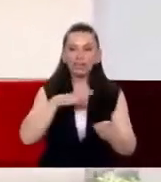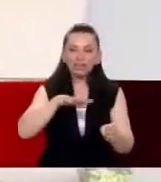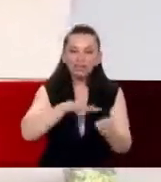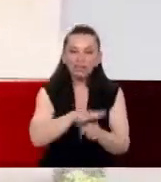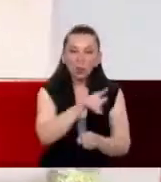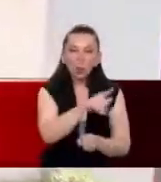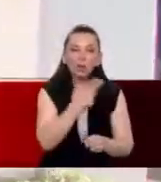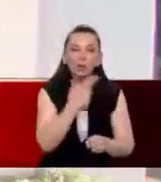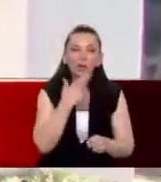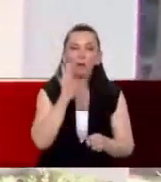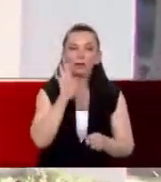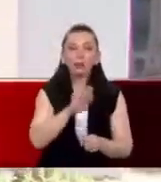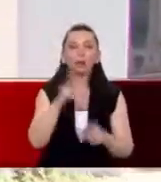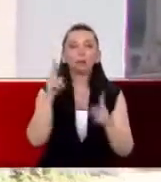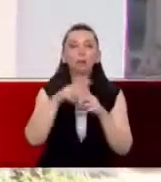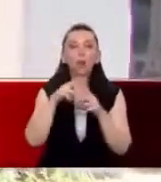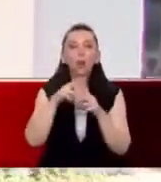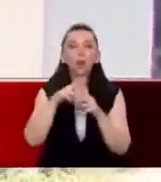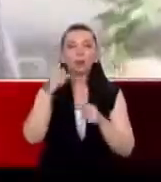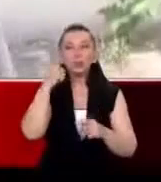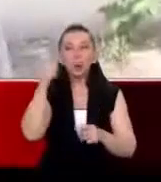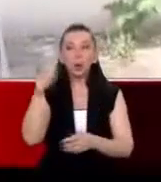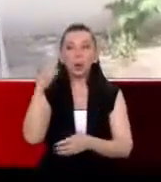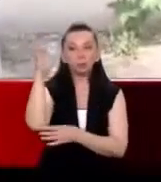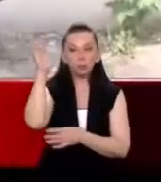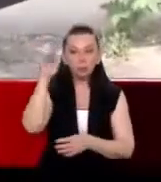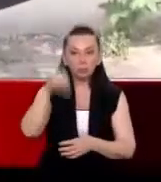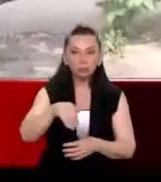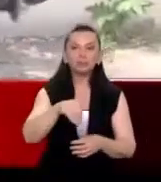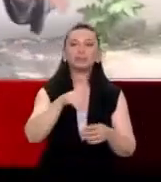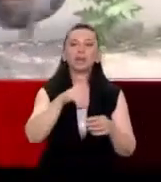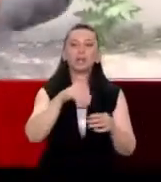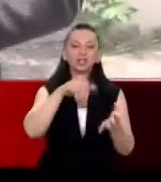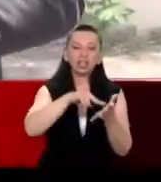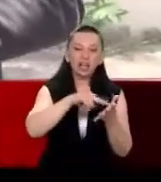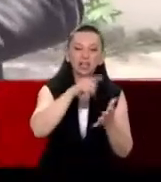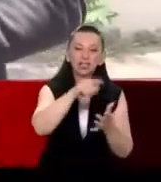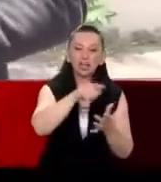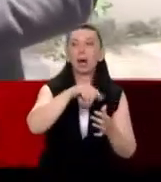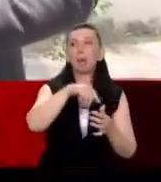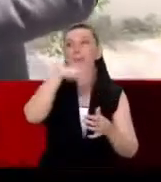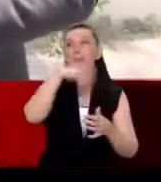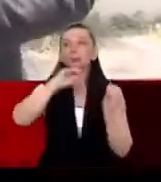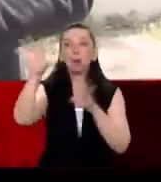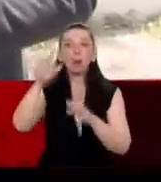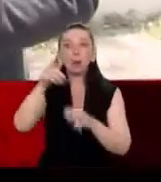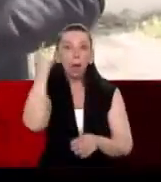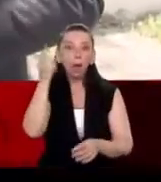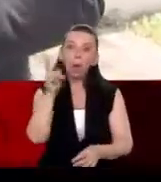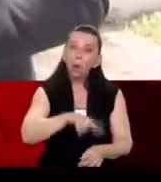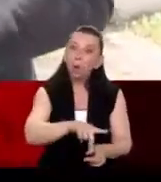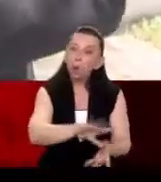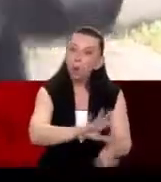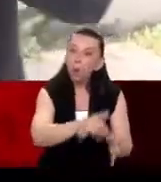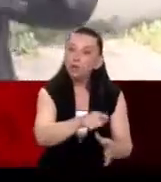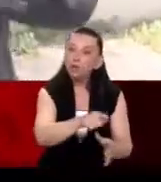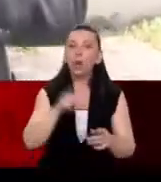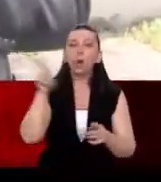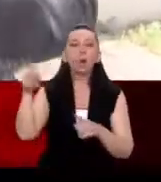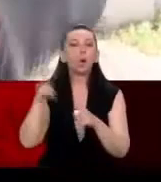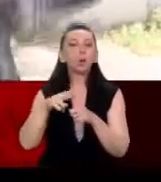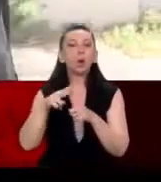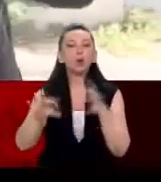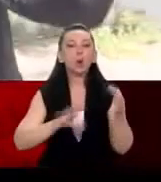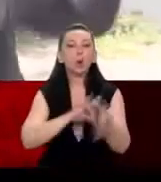kadın çakarlı araçla artık Çatalca'dan İstanbul dışına çıkarılmıştı. Belki de infaz edilecekti. İşte organize polislerinin